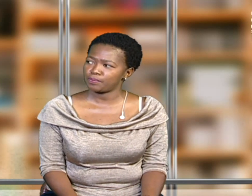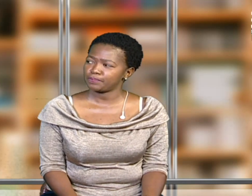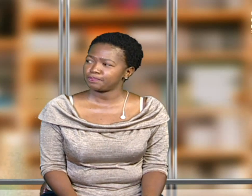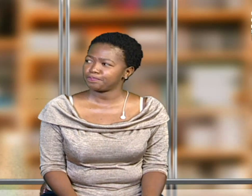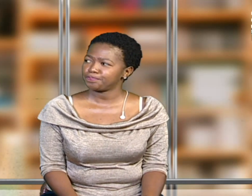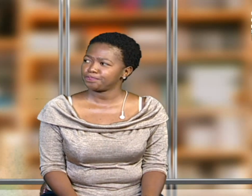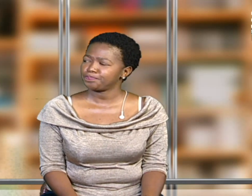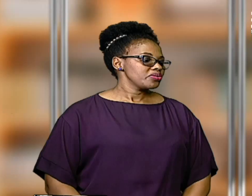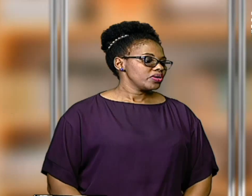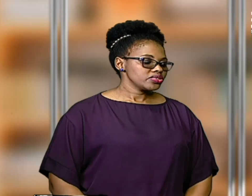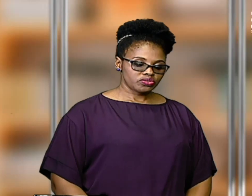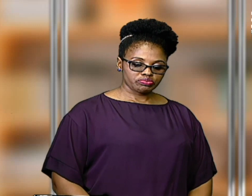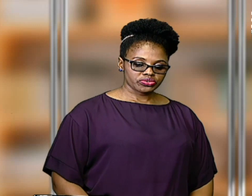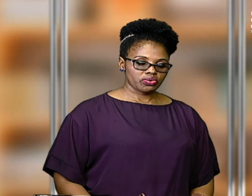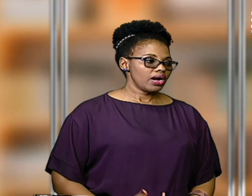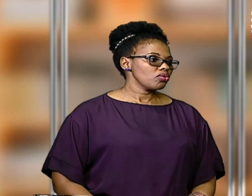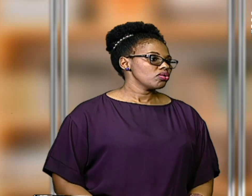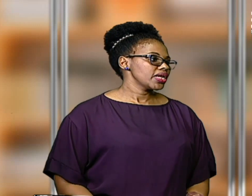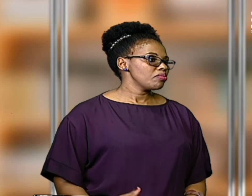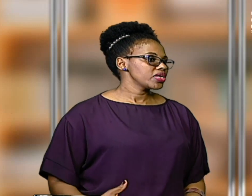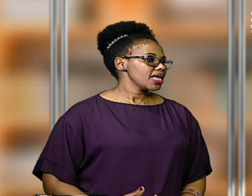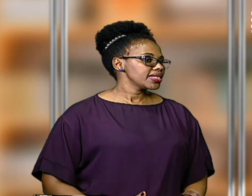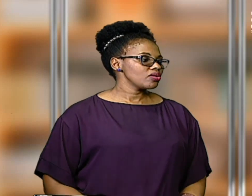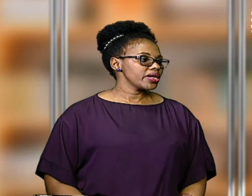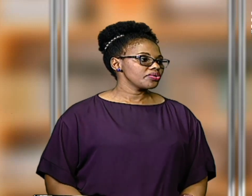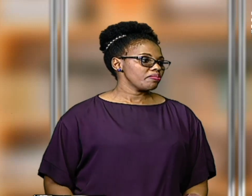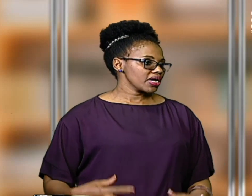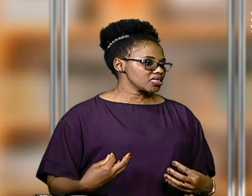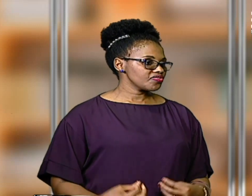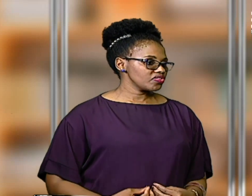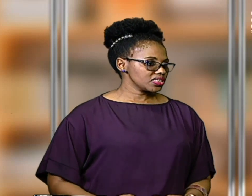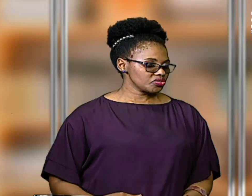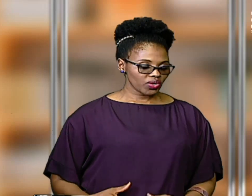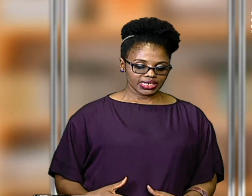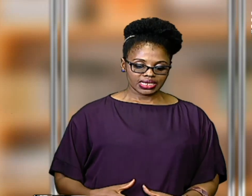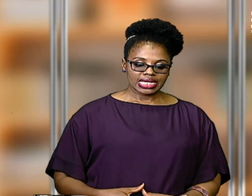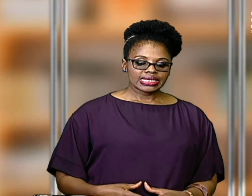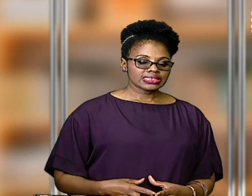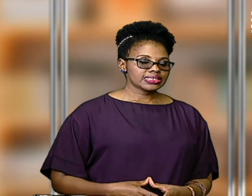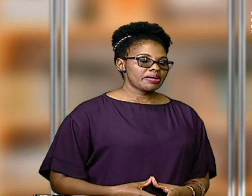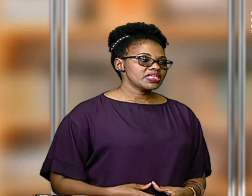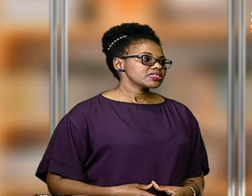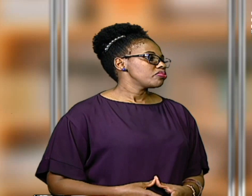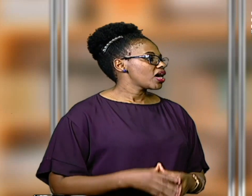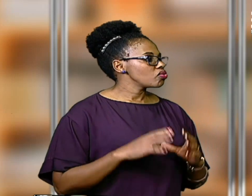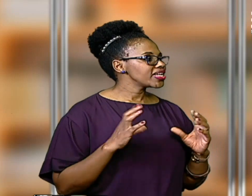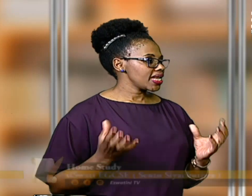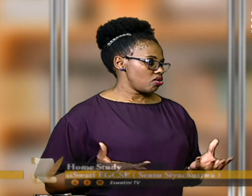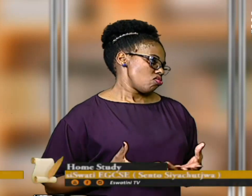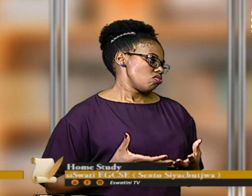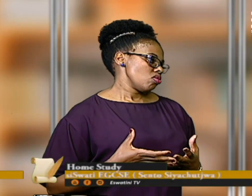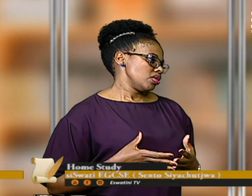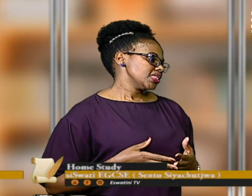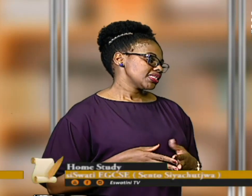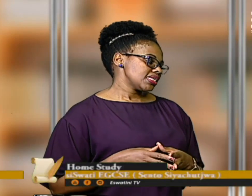kwalesifundo. Ngiyabonga Nokwazi umbuto wakho. Namuhla ehlelweni noma ke esifundweni seSiswati sitabe sibuka